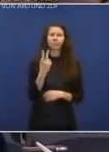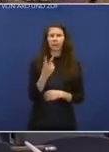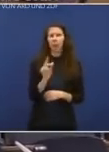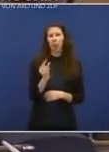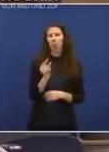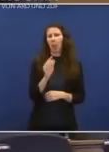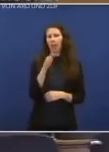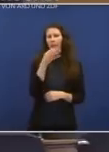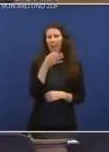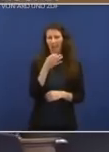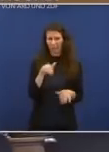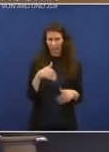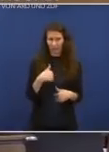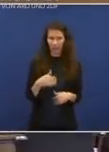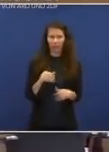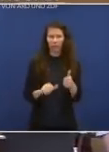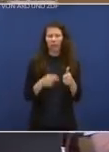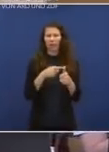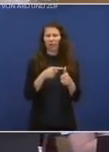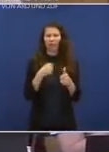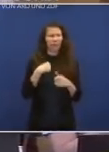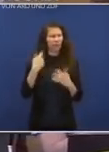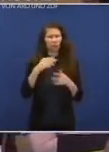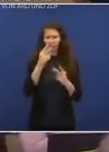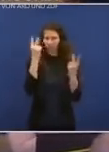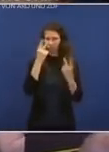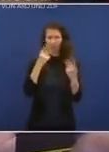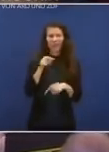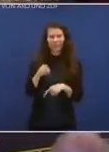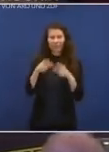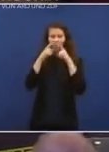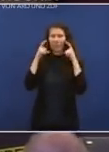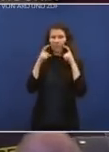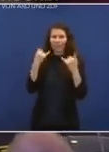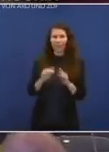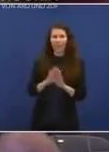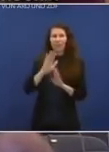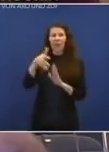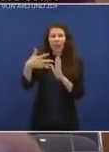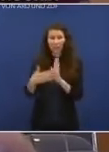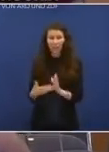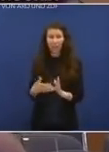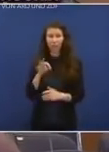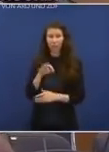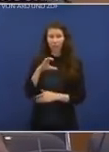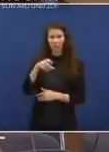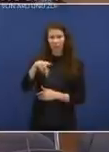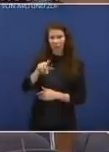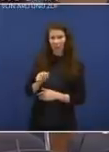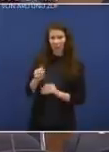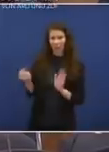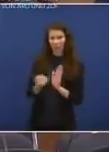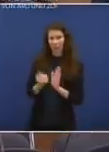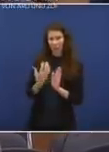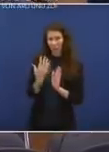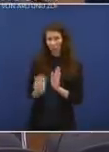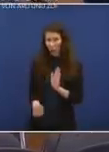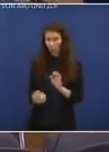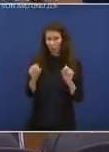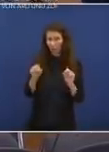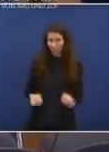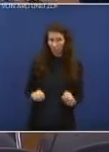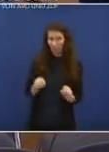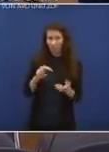kleinere Nachfragen, wenn ich darf. Die erste, was ich noch nicht verstanden habe, werden diese Masken jetzt nachgetestet, um vielleicht dieses CPA-Siegel einfach noch zu kriegen? Ist das möglich?